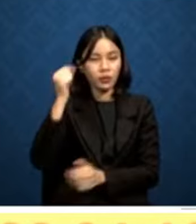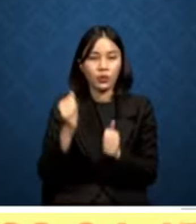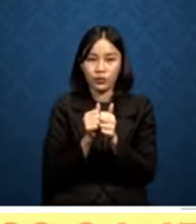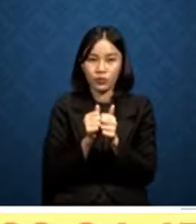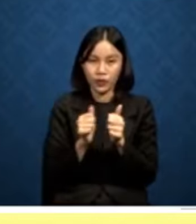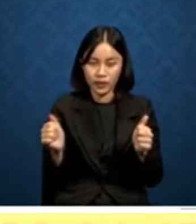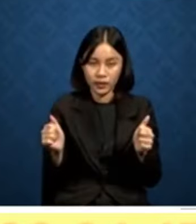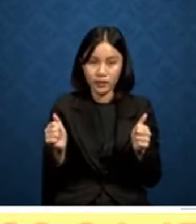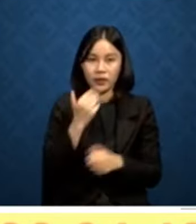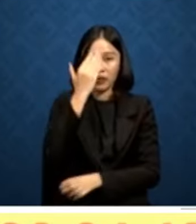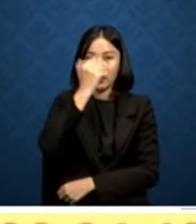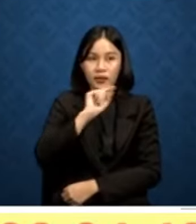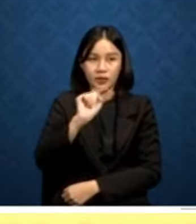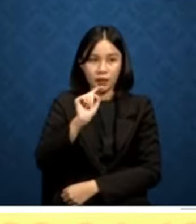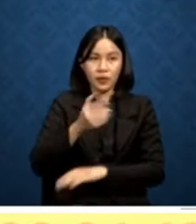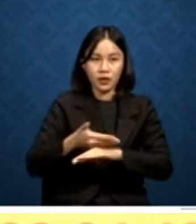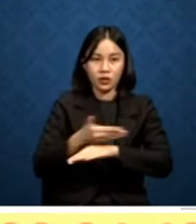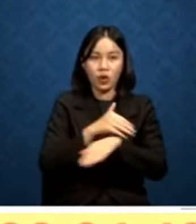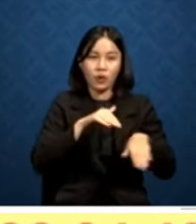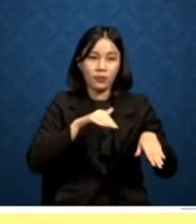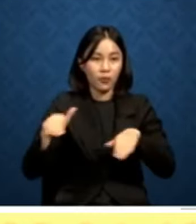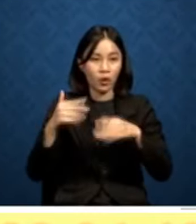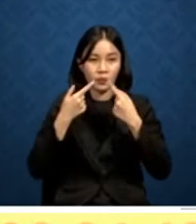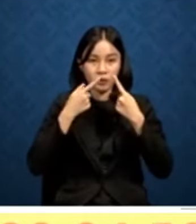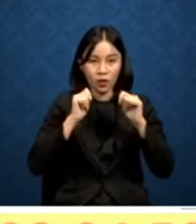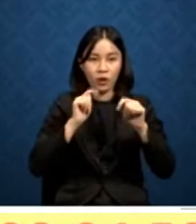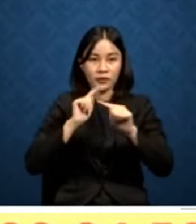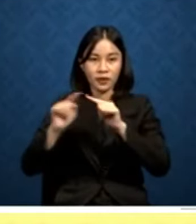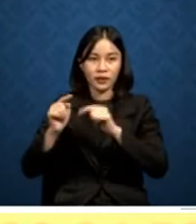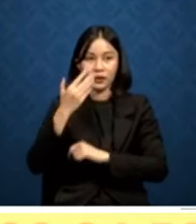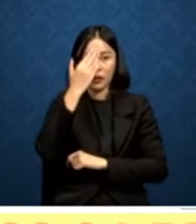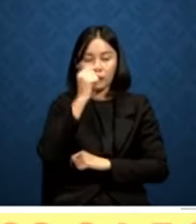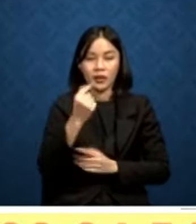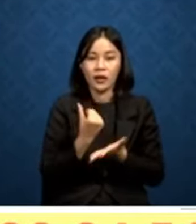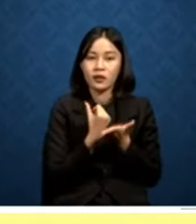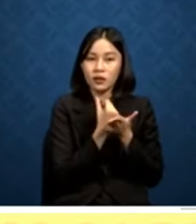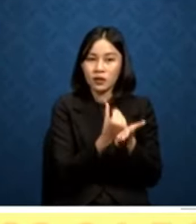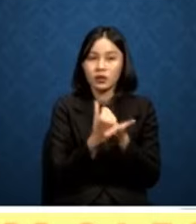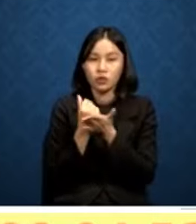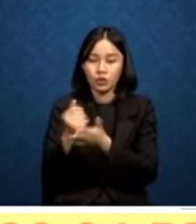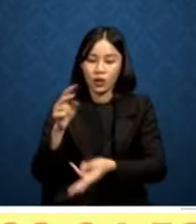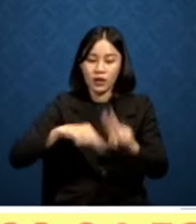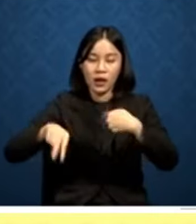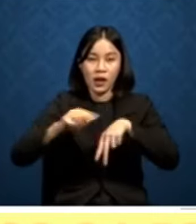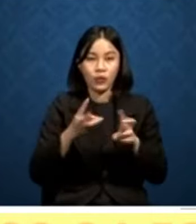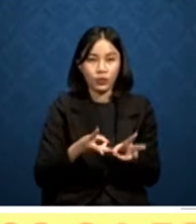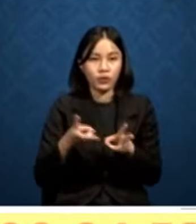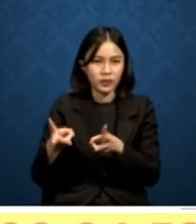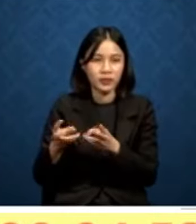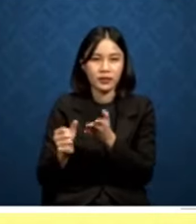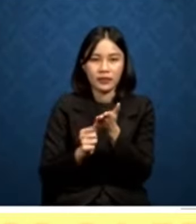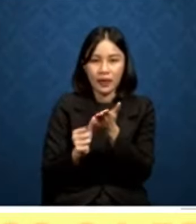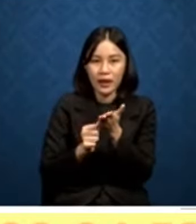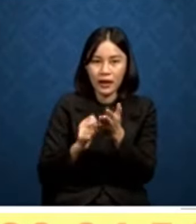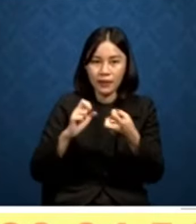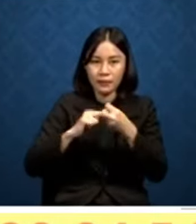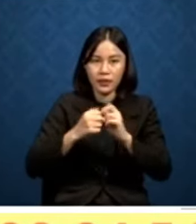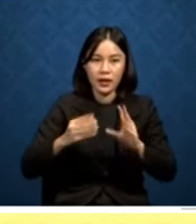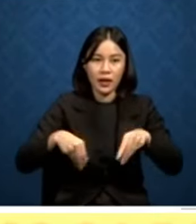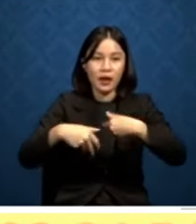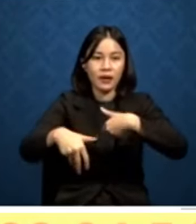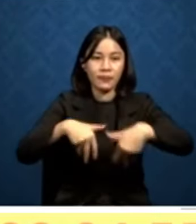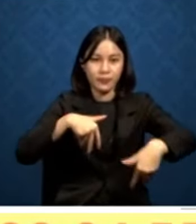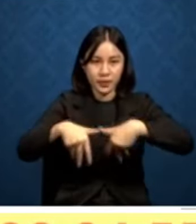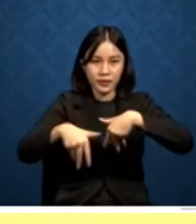ีเพื่อ th จะได้ไปเตรยมคำตอบเพื่อเราจะได้มาช่วยกัดหาทางเที่ยrine ก้ไมไขให้กับประชาชน